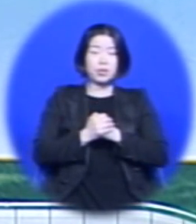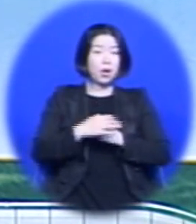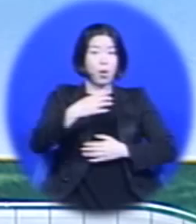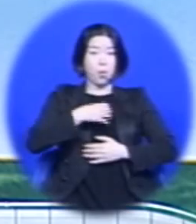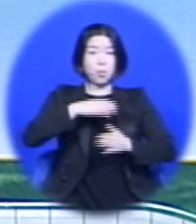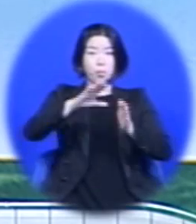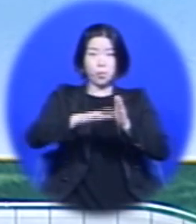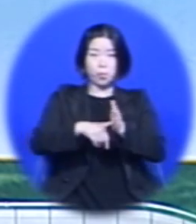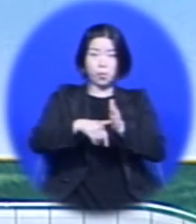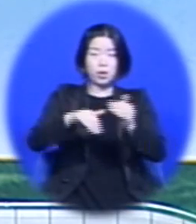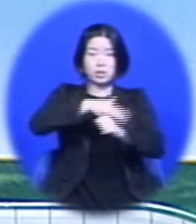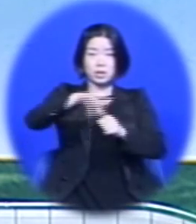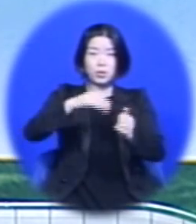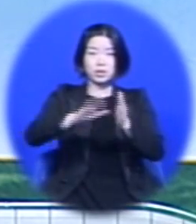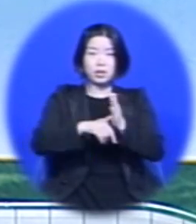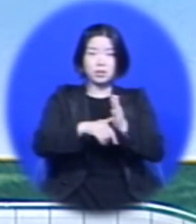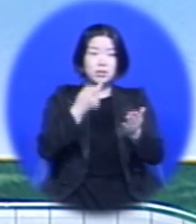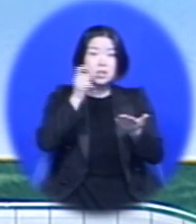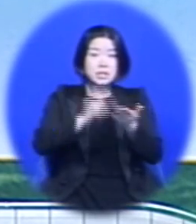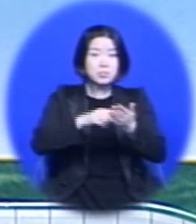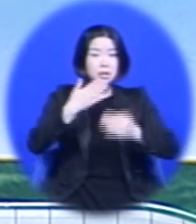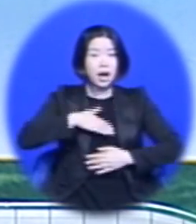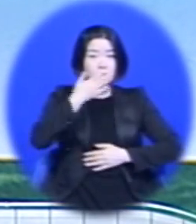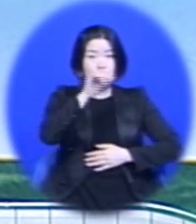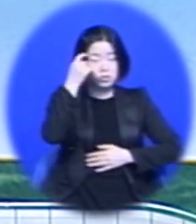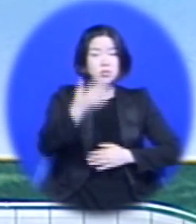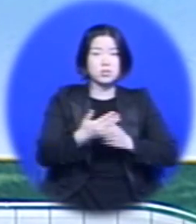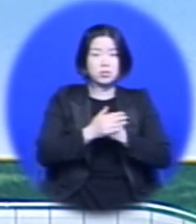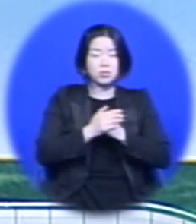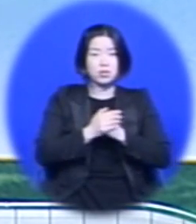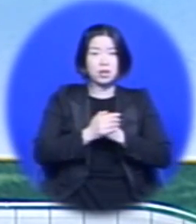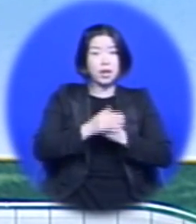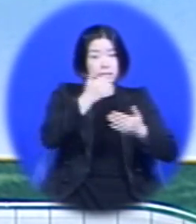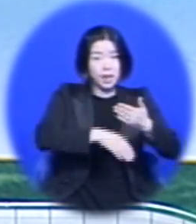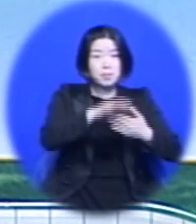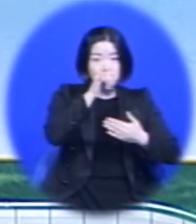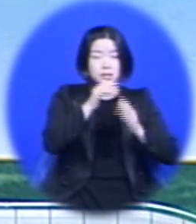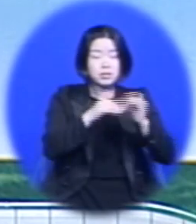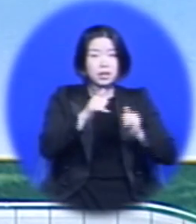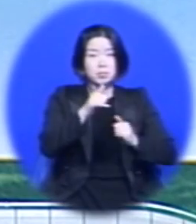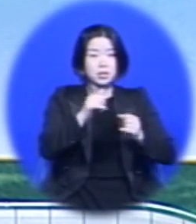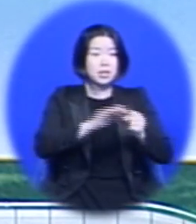위기 상황에서는 금방 알 수 있었어요. 그냥 남아있는 사람이 그 사람이에요.